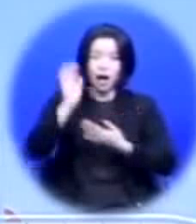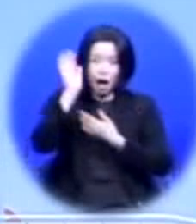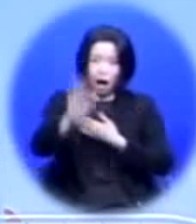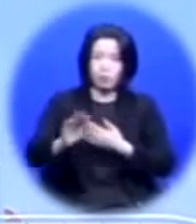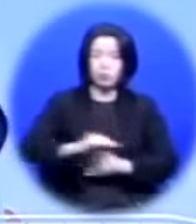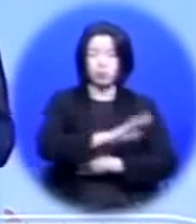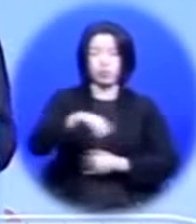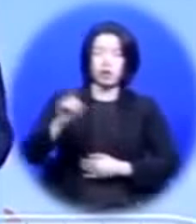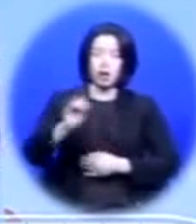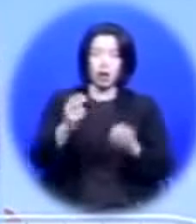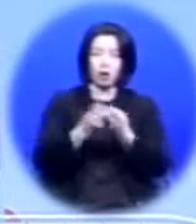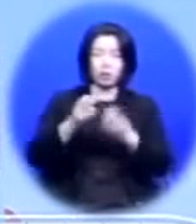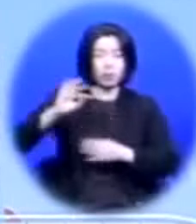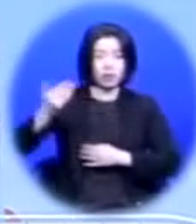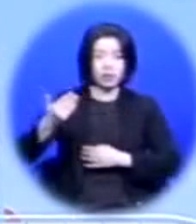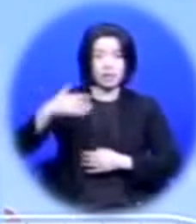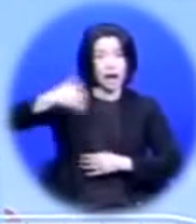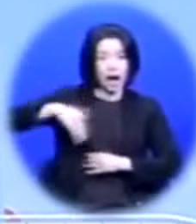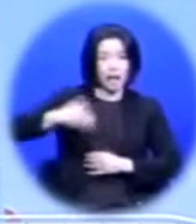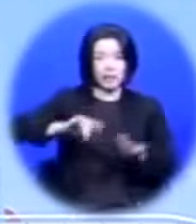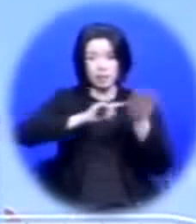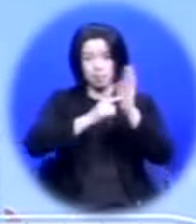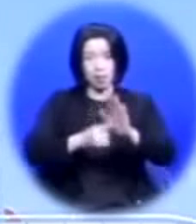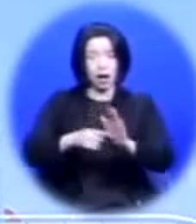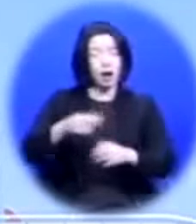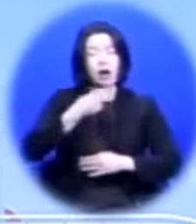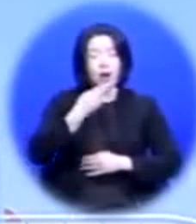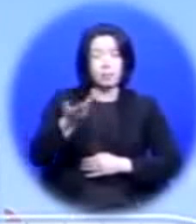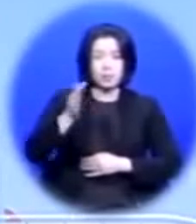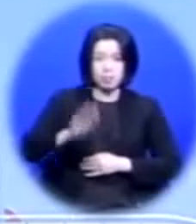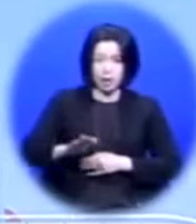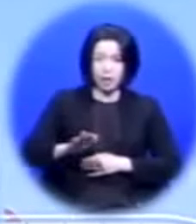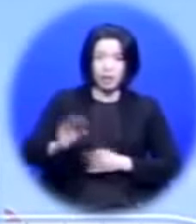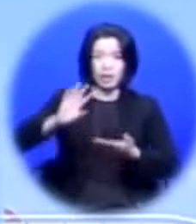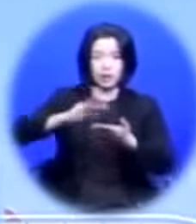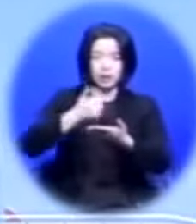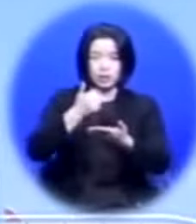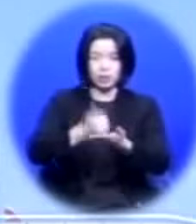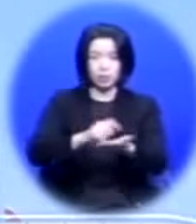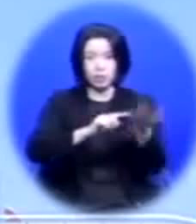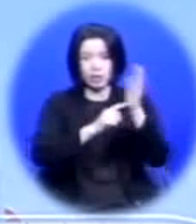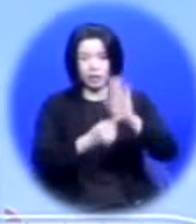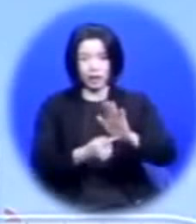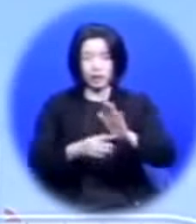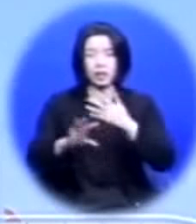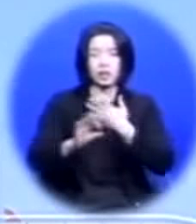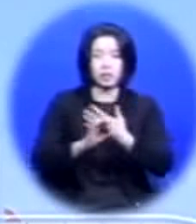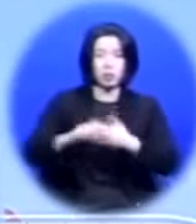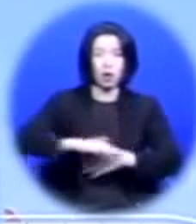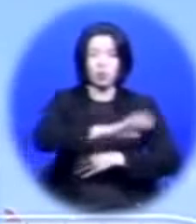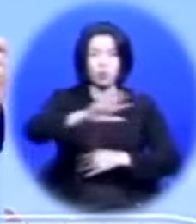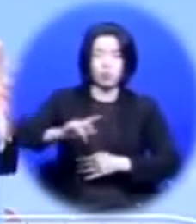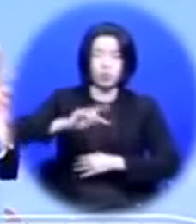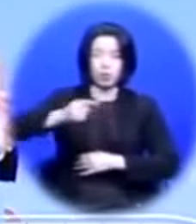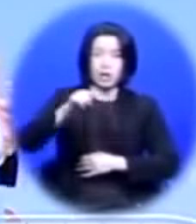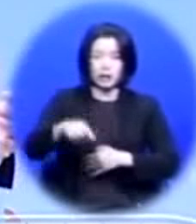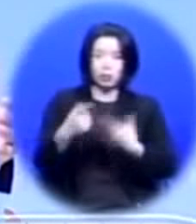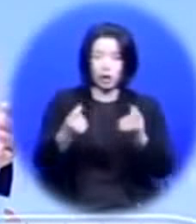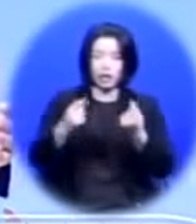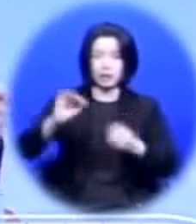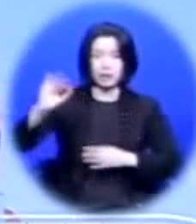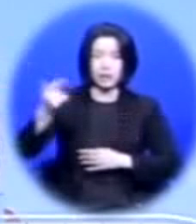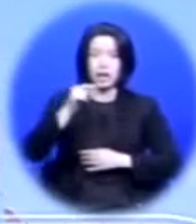앞으로 우리가 어떻게 될는지는 아직 밝혀지지 않았습니다만 그리스도께서 나타나시면 우리도 그와 같이